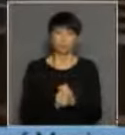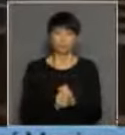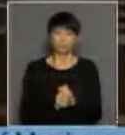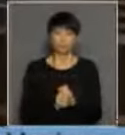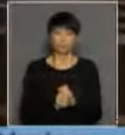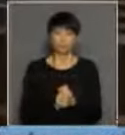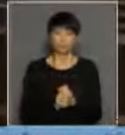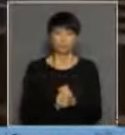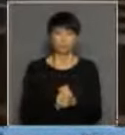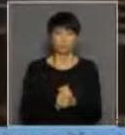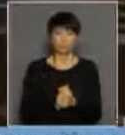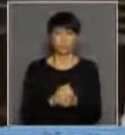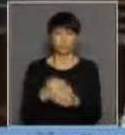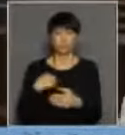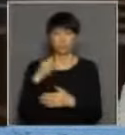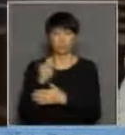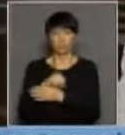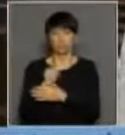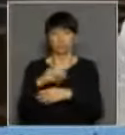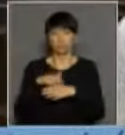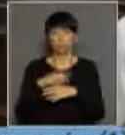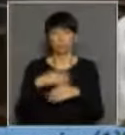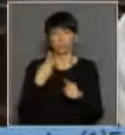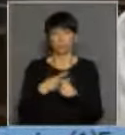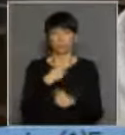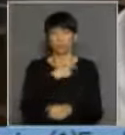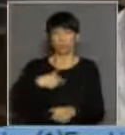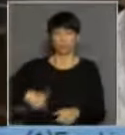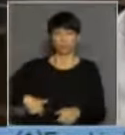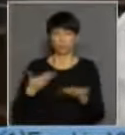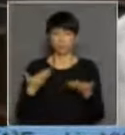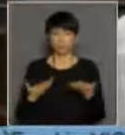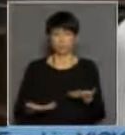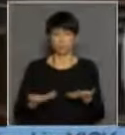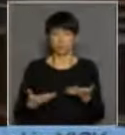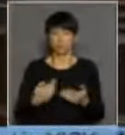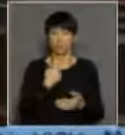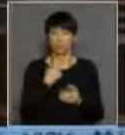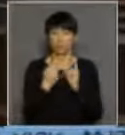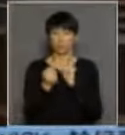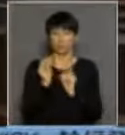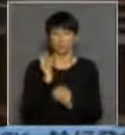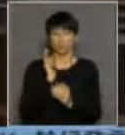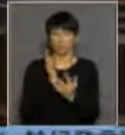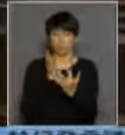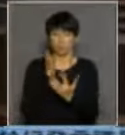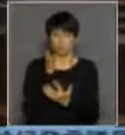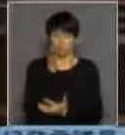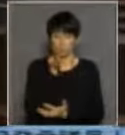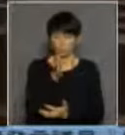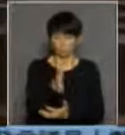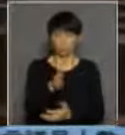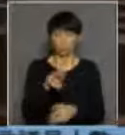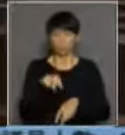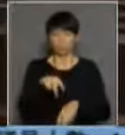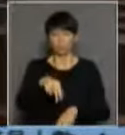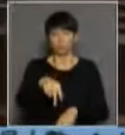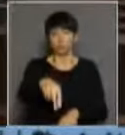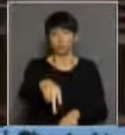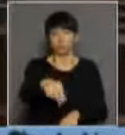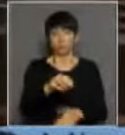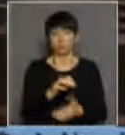主席，我好同意剛才謝議員所講咧，我哋而家係應該向前行，係揾一個